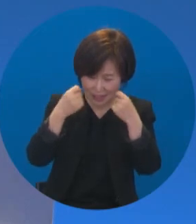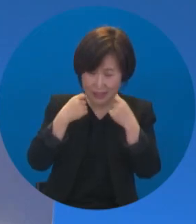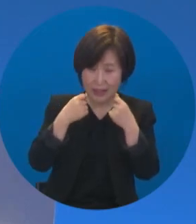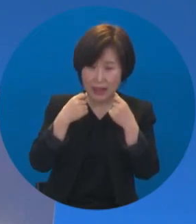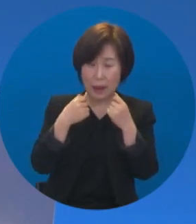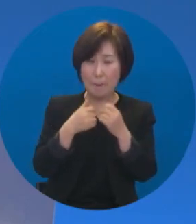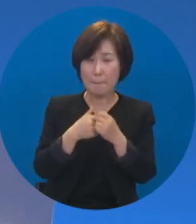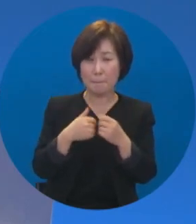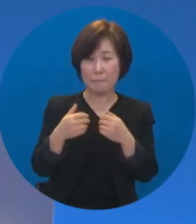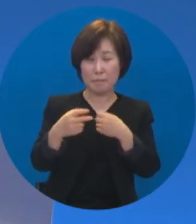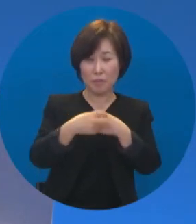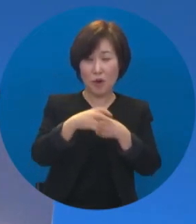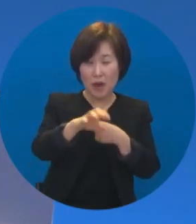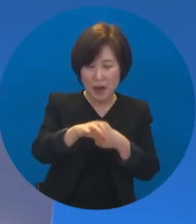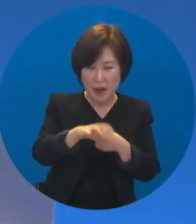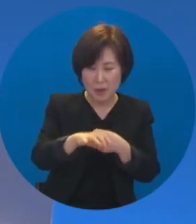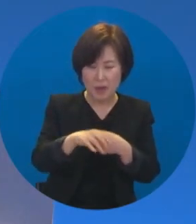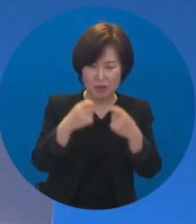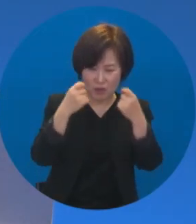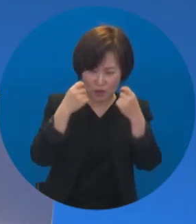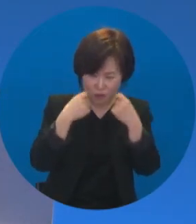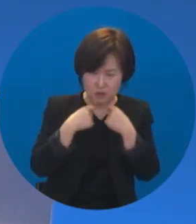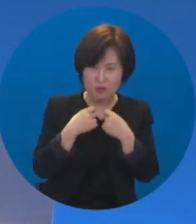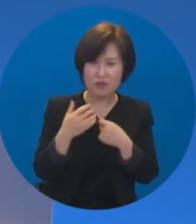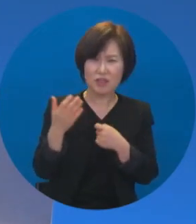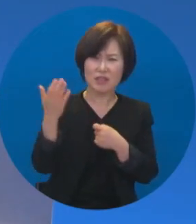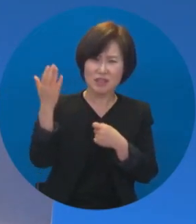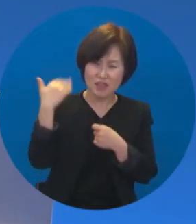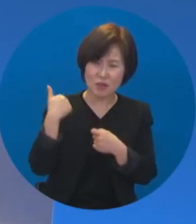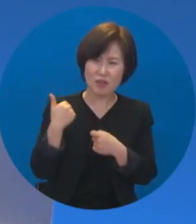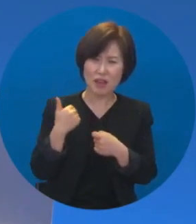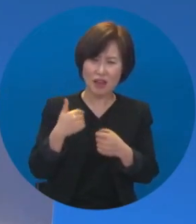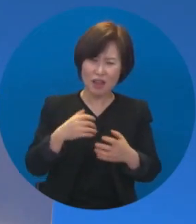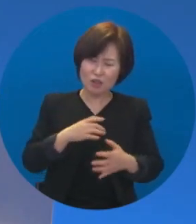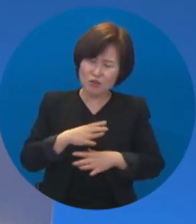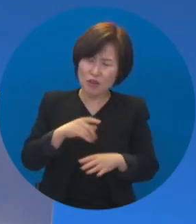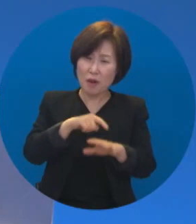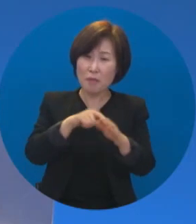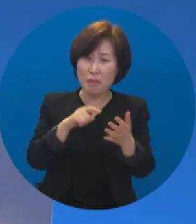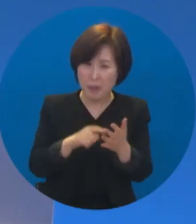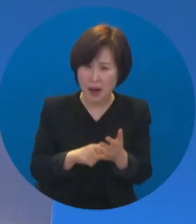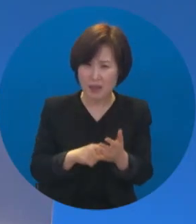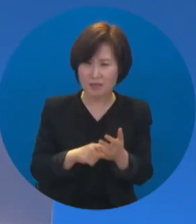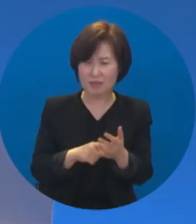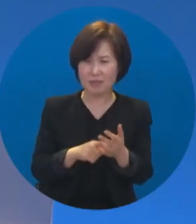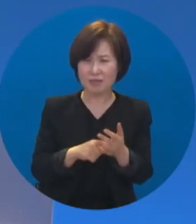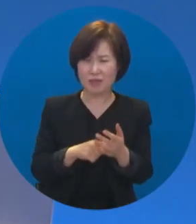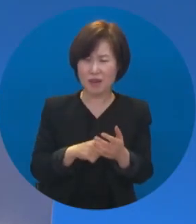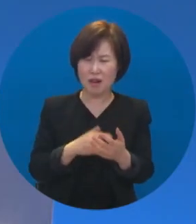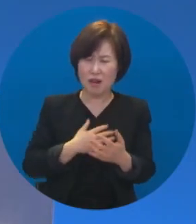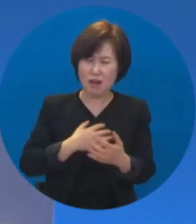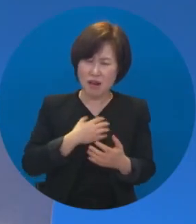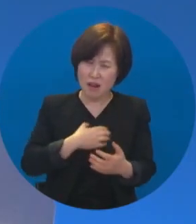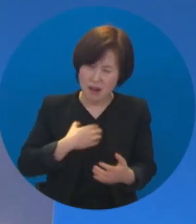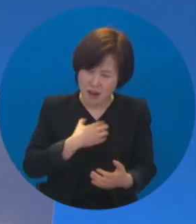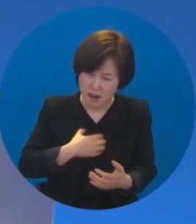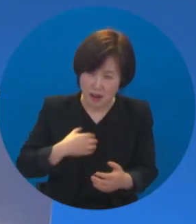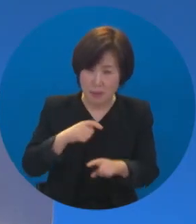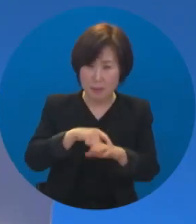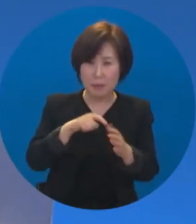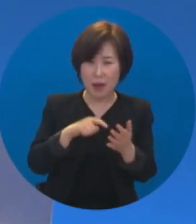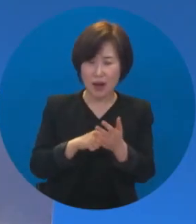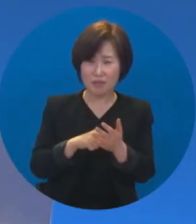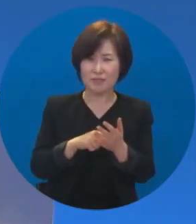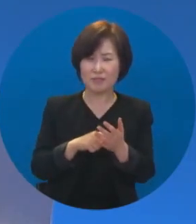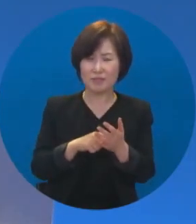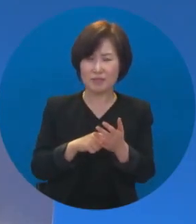시어머니를 붙잡고 그동안 긴장되고 두려워서 거 염려되어서 울지 못했던 눈물을 다 쏟아냈어요.